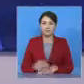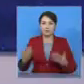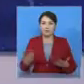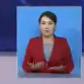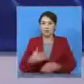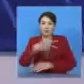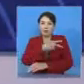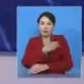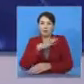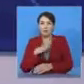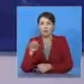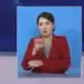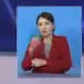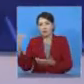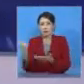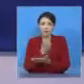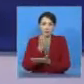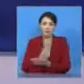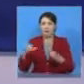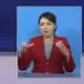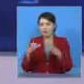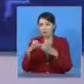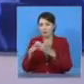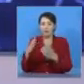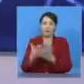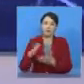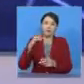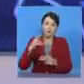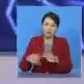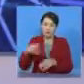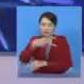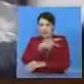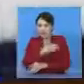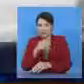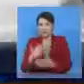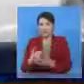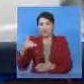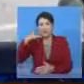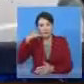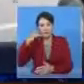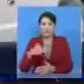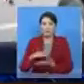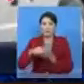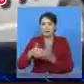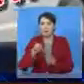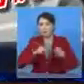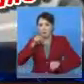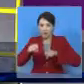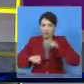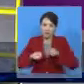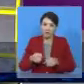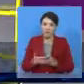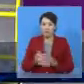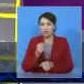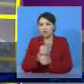Өңірде екпе алда көлік ұтып ал ұтыс ойынның кезекті айналымы аяқталды. Вакцина салдырғандар ұялы телефон, планшет, велосипед, шаң